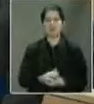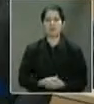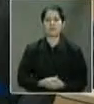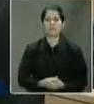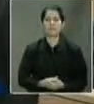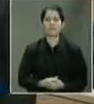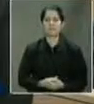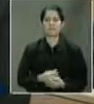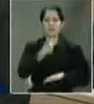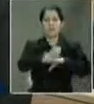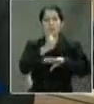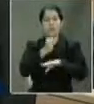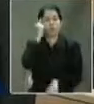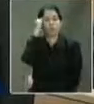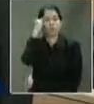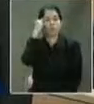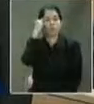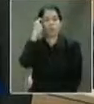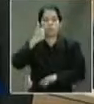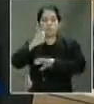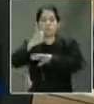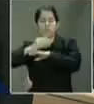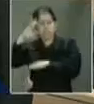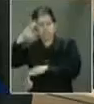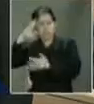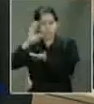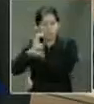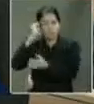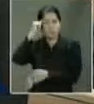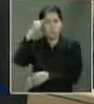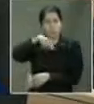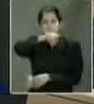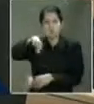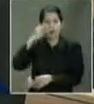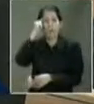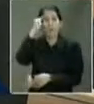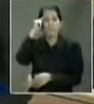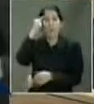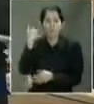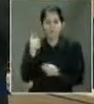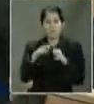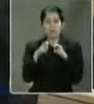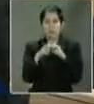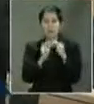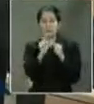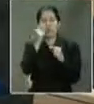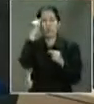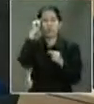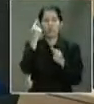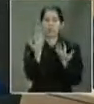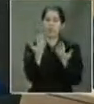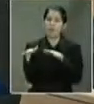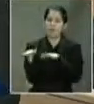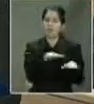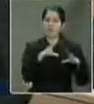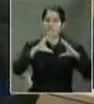ผู้ว่าไม่รู้ผู้การไม่รู้ผู้กลับไม่รู้รองผู้ว่าไม่รู้นายเบอร์ไม่รู้ ผู้ว่าก็ไปเลยเตรียมประชุมประชุมก็ตายดิ